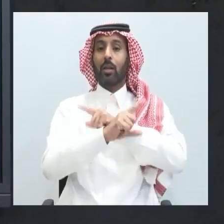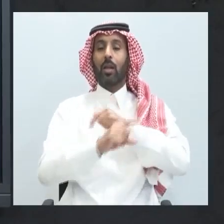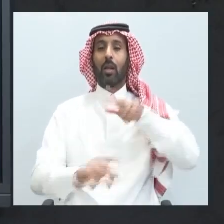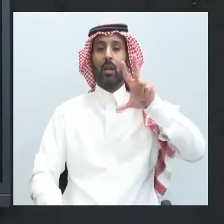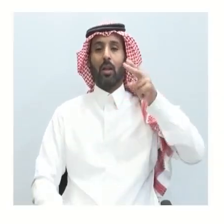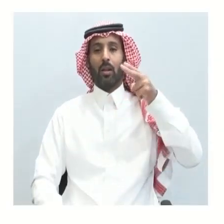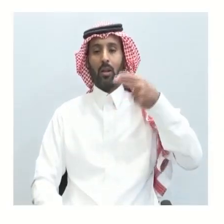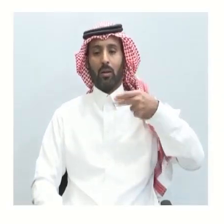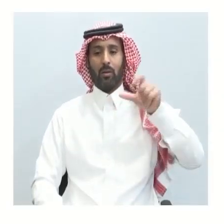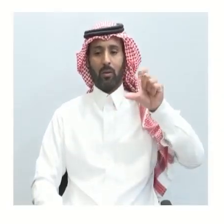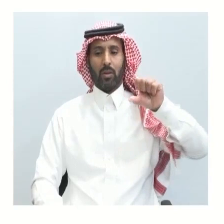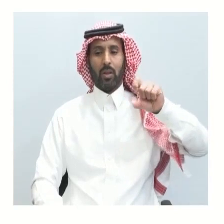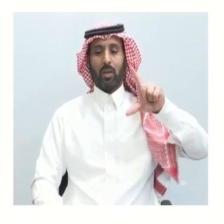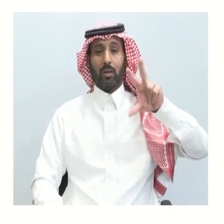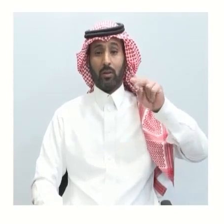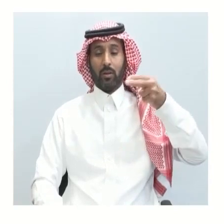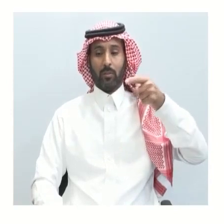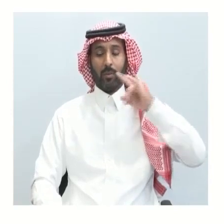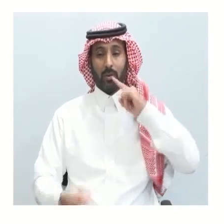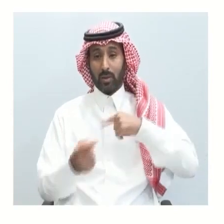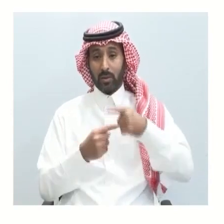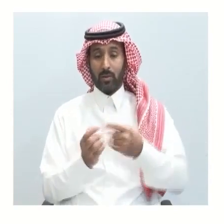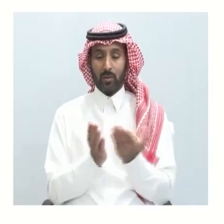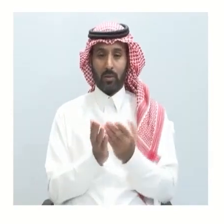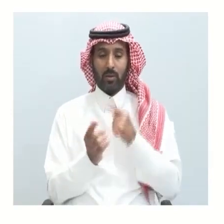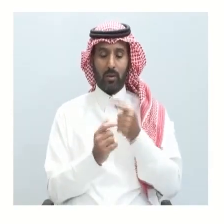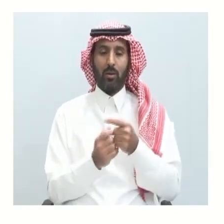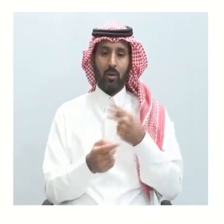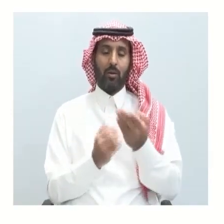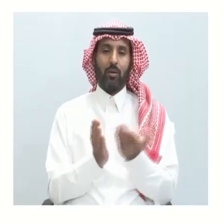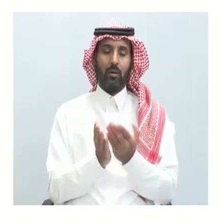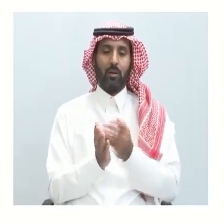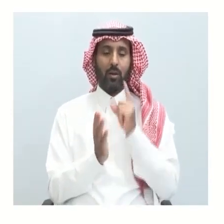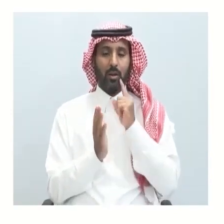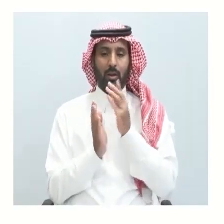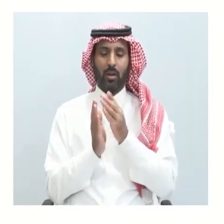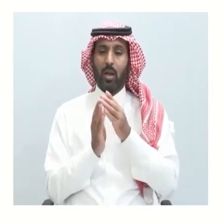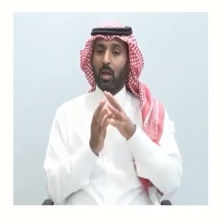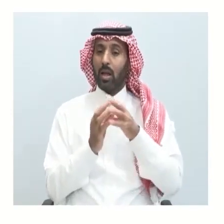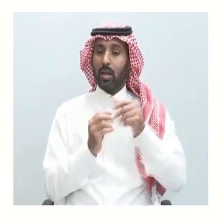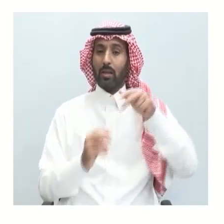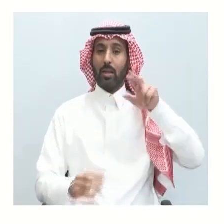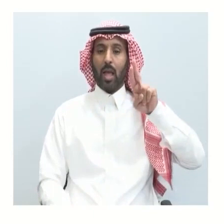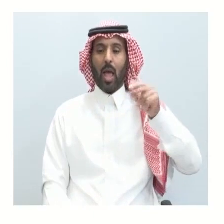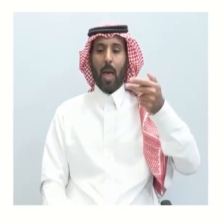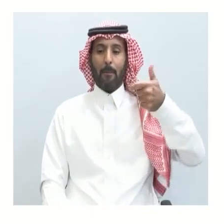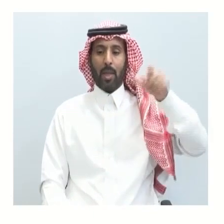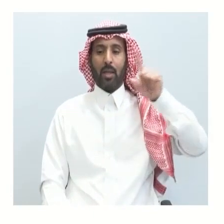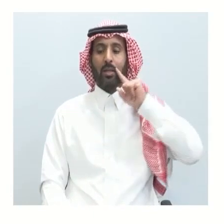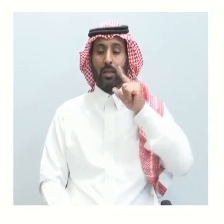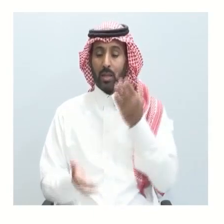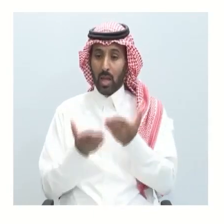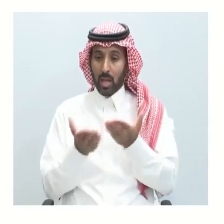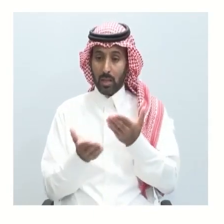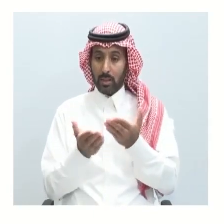العتيبي. نرحب بأستاذ لغة الإشارة صالح العوجان. بإذن الله اليوم سنكمل درس تعابير الاتزان. سيكون تعابير الاتزان